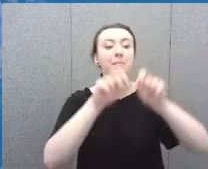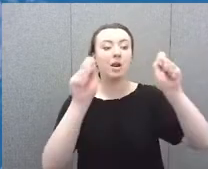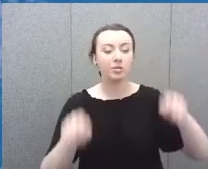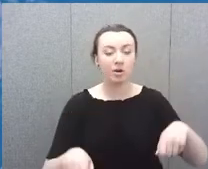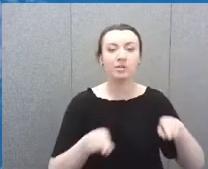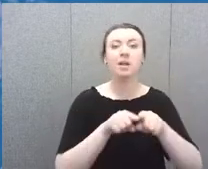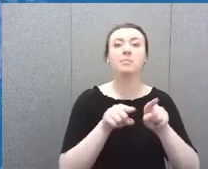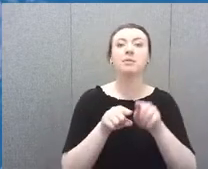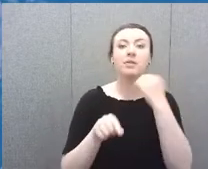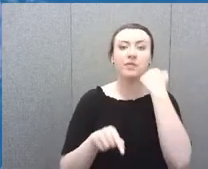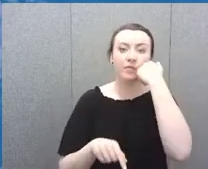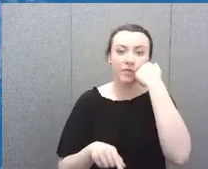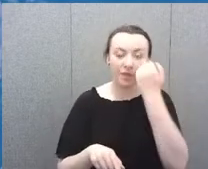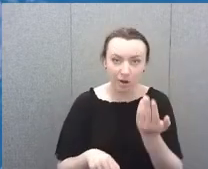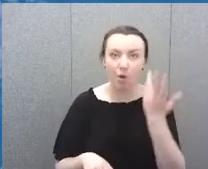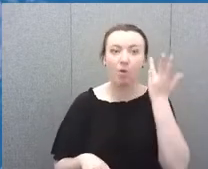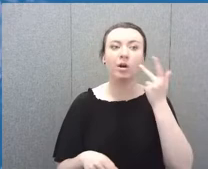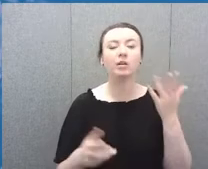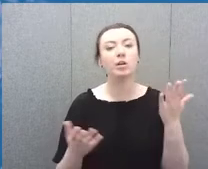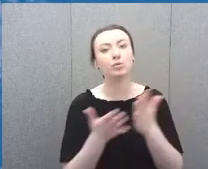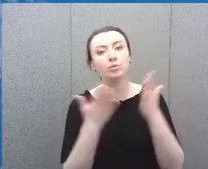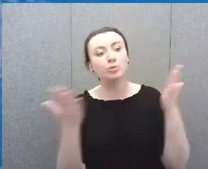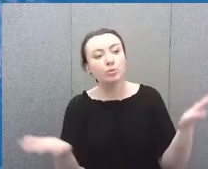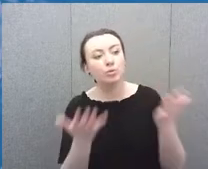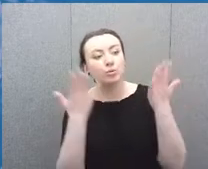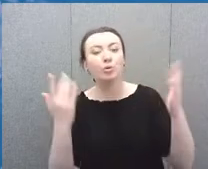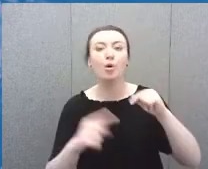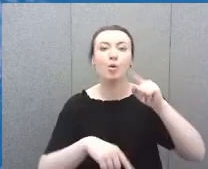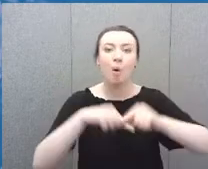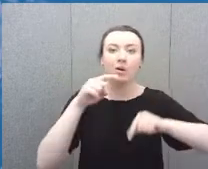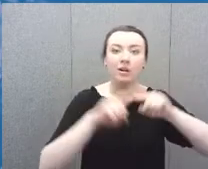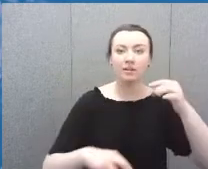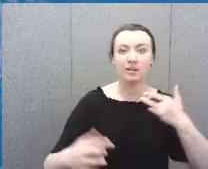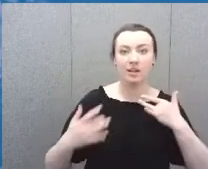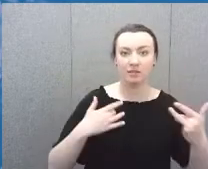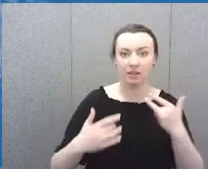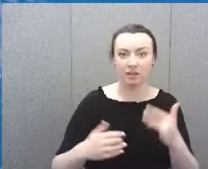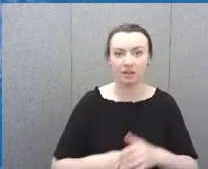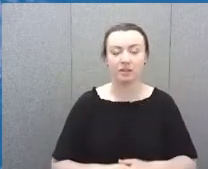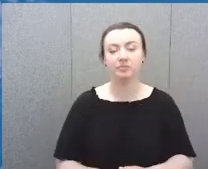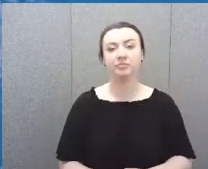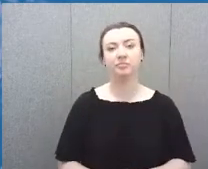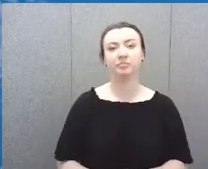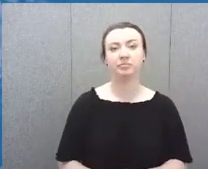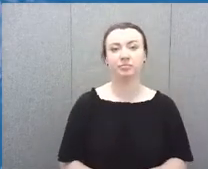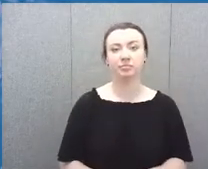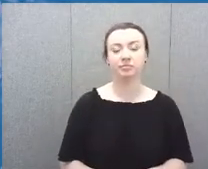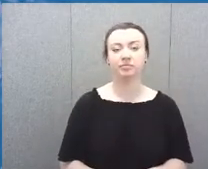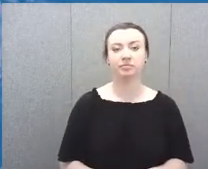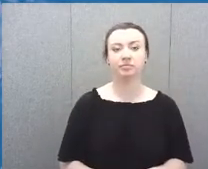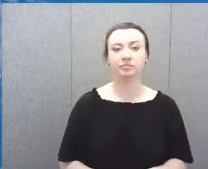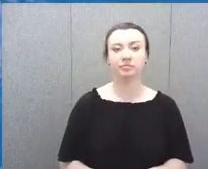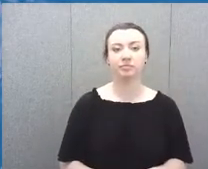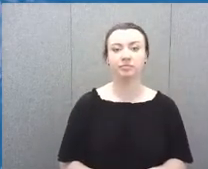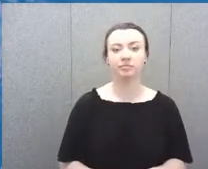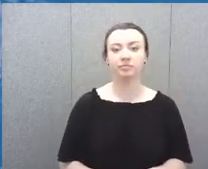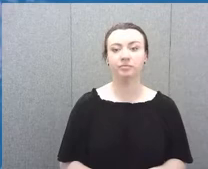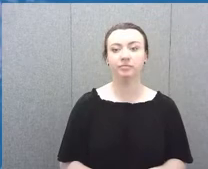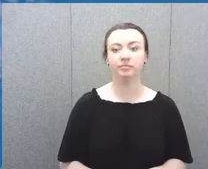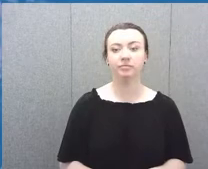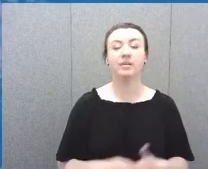политическим деятелям, государственным институциям и борьба с